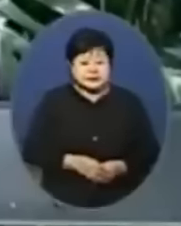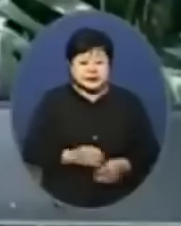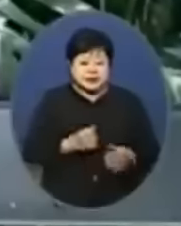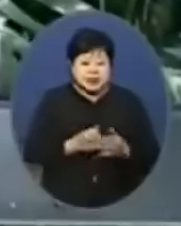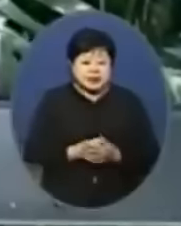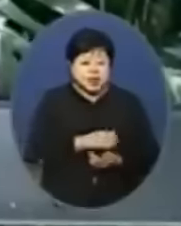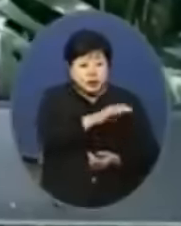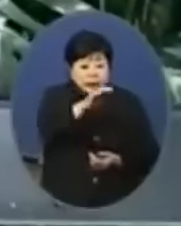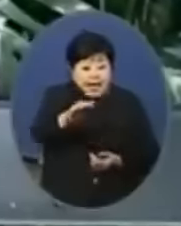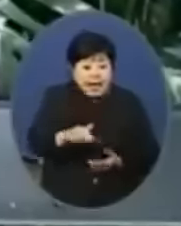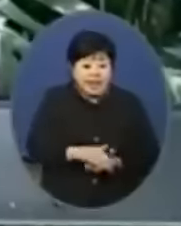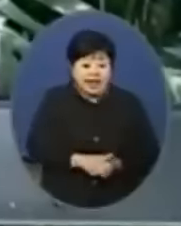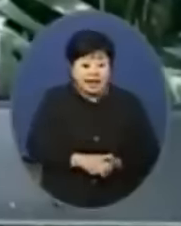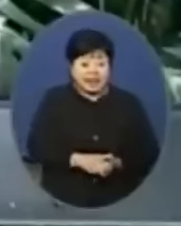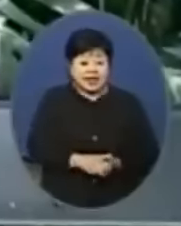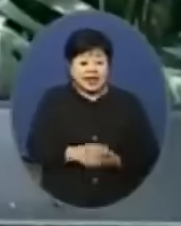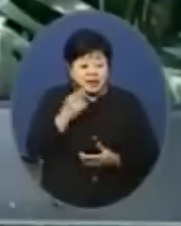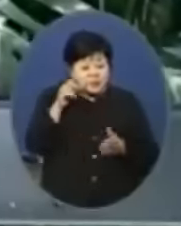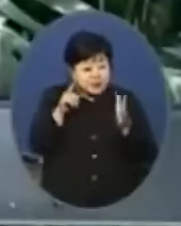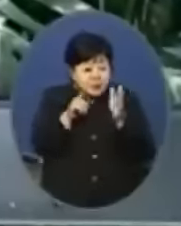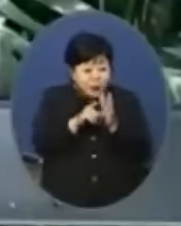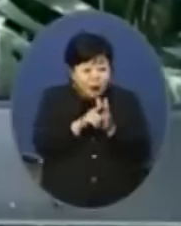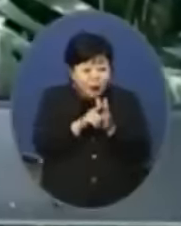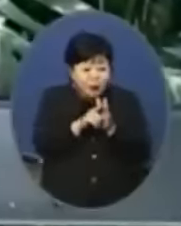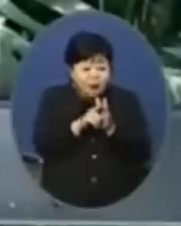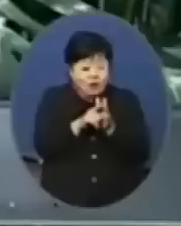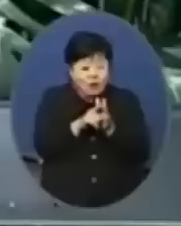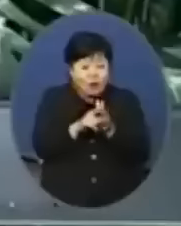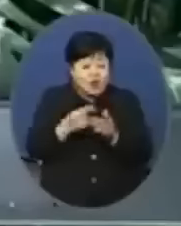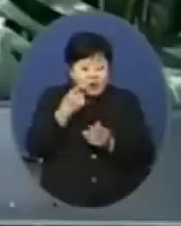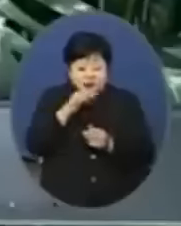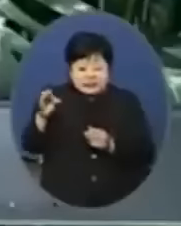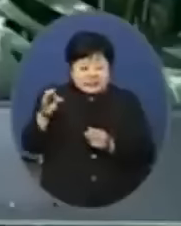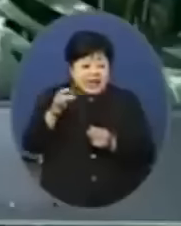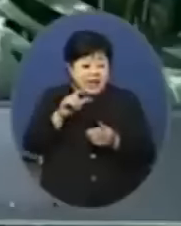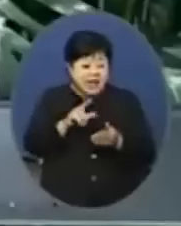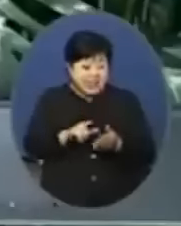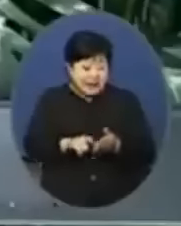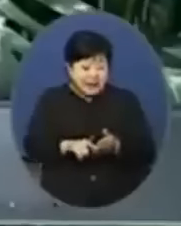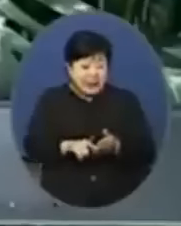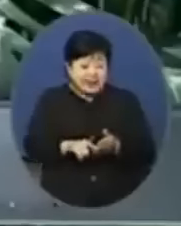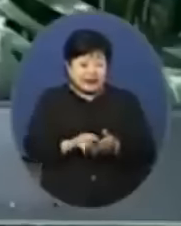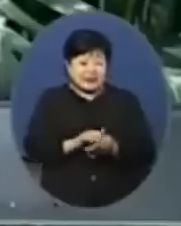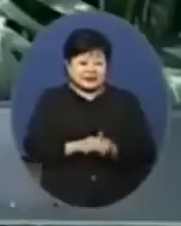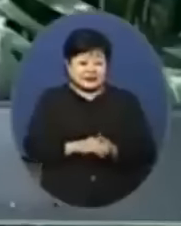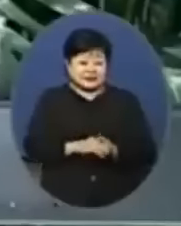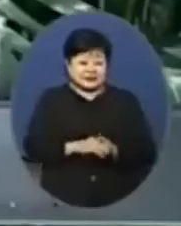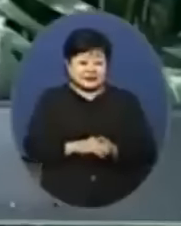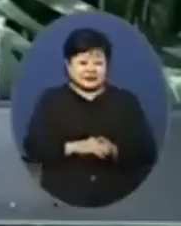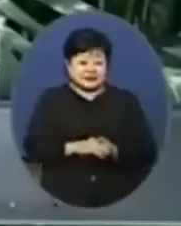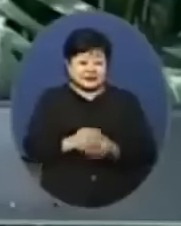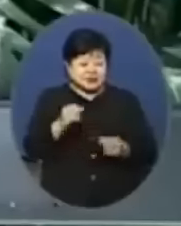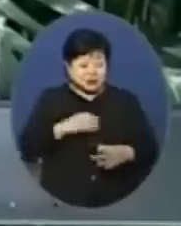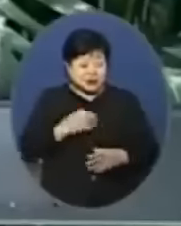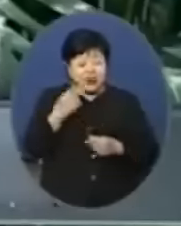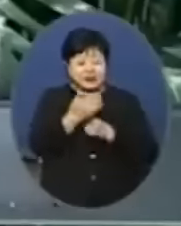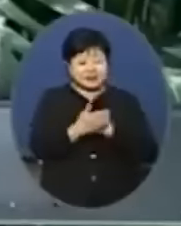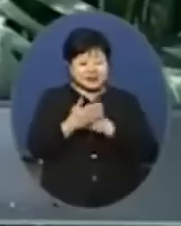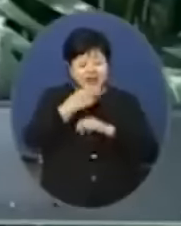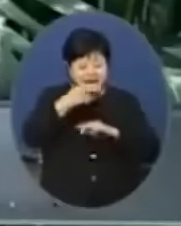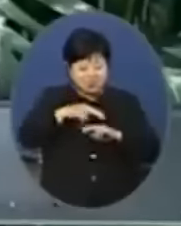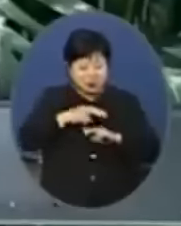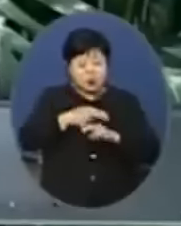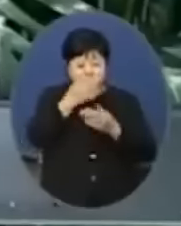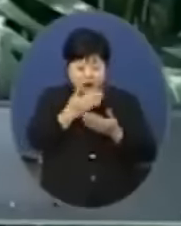그러므로 우리가 믿고 입으로 시인하면 이 놀라운 은혜를 받게 되는